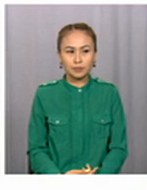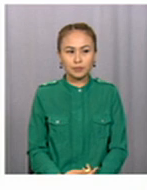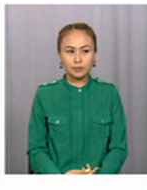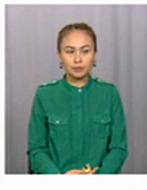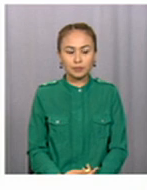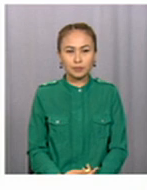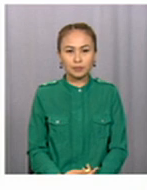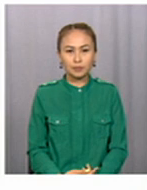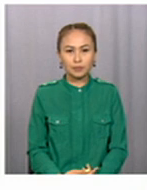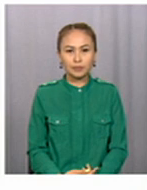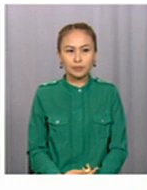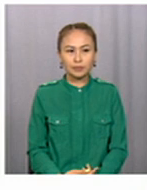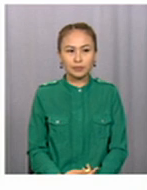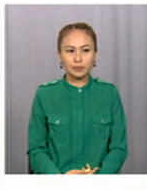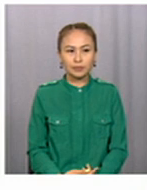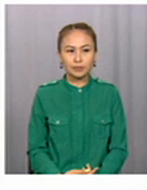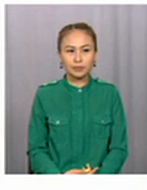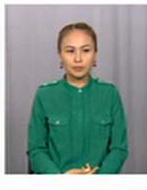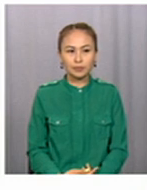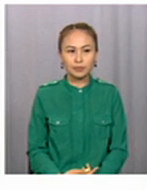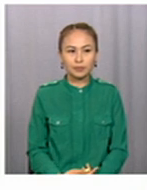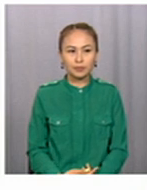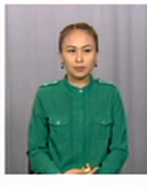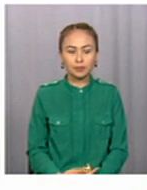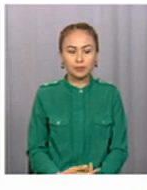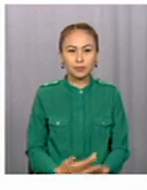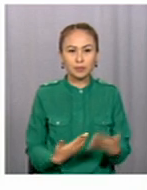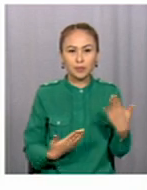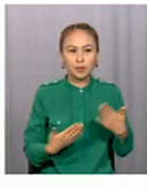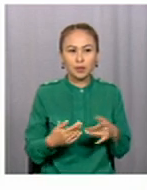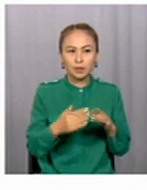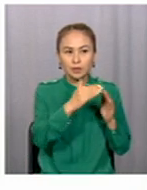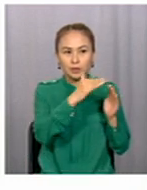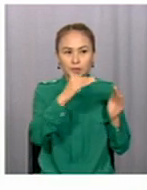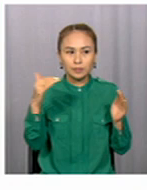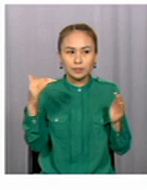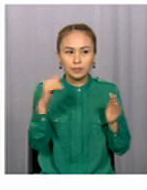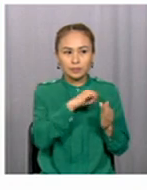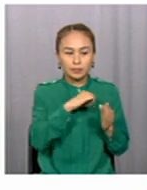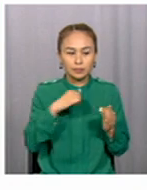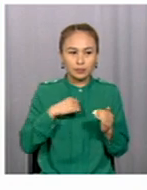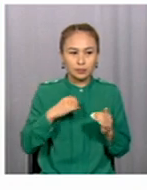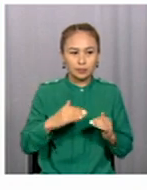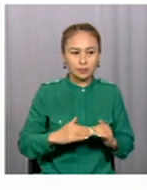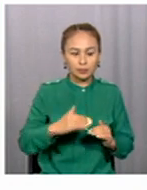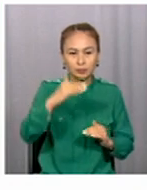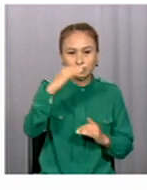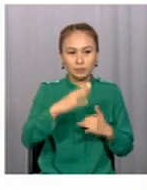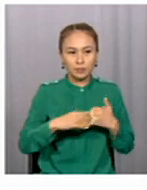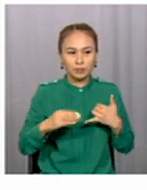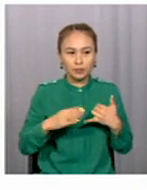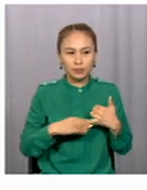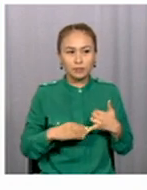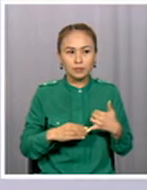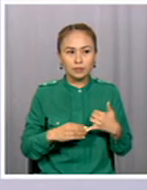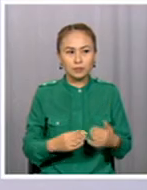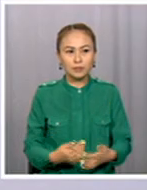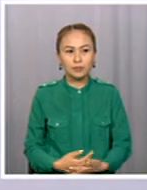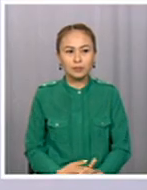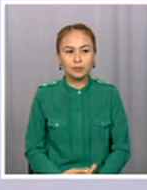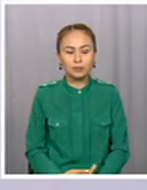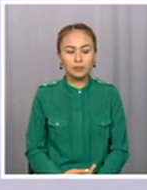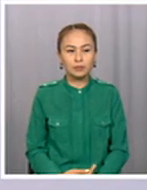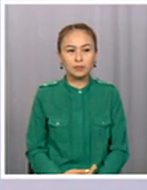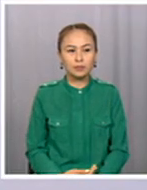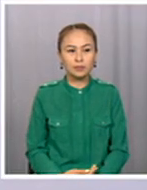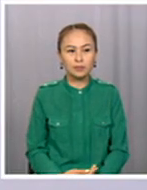мына тігінен тұрған сызық бойынша қарайтын болсақ, ең биік, яғни ең жер көлемі бойынша үлкен болып тұрған осы. Демек, бұл